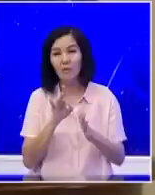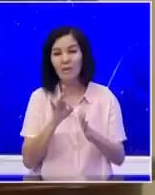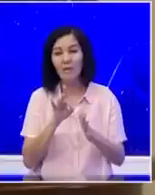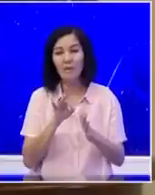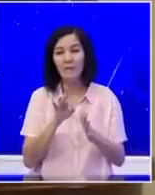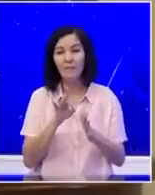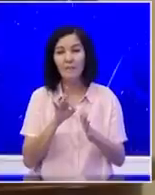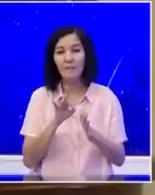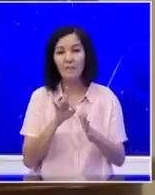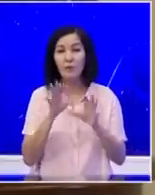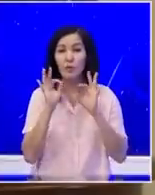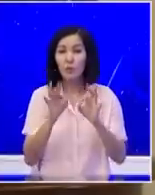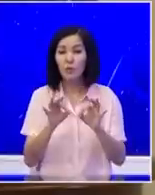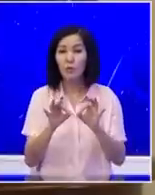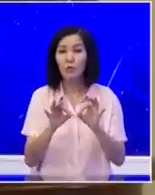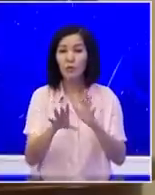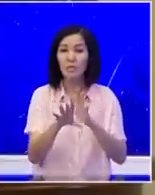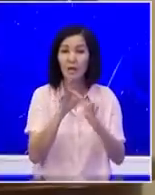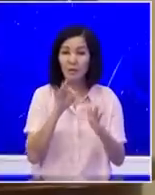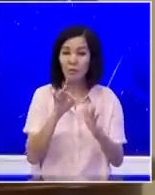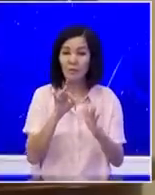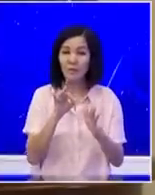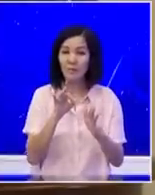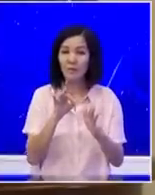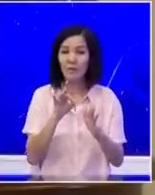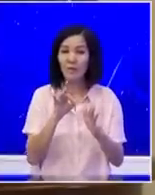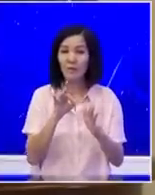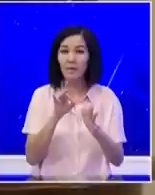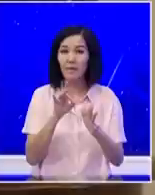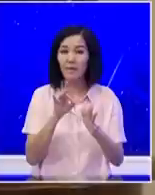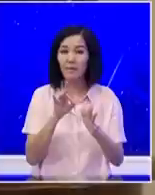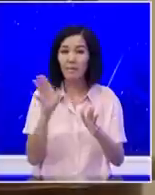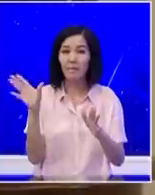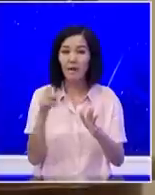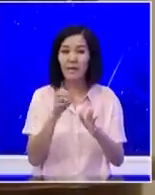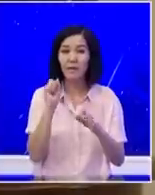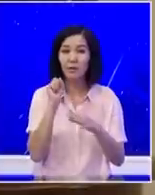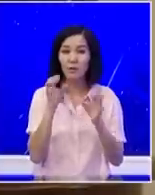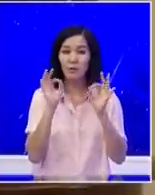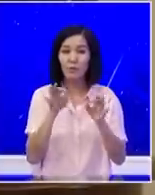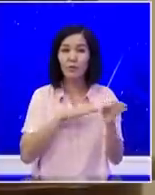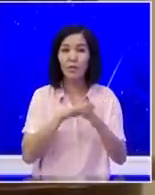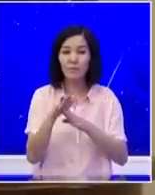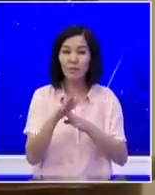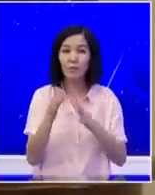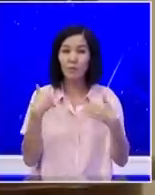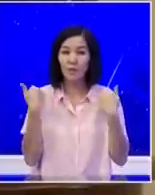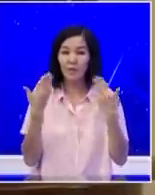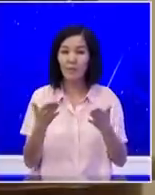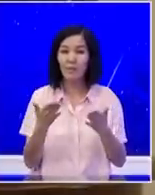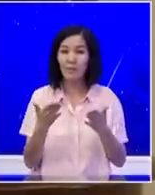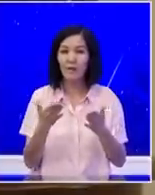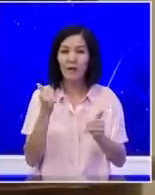сынынан сүрінбей өтулеріңе тілектеспін. Жаңа қадам арқашан өрлеу